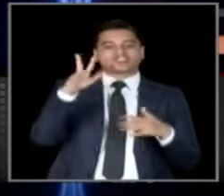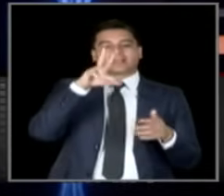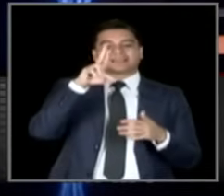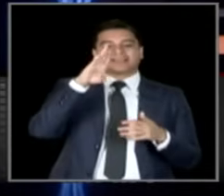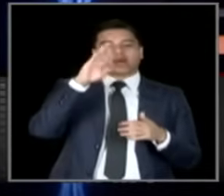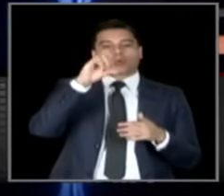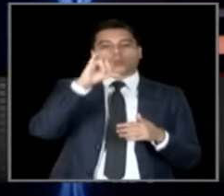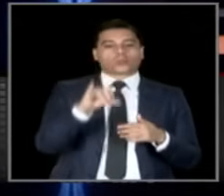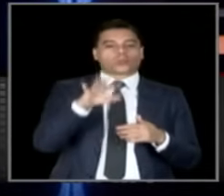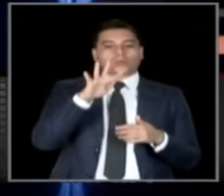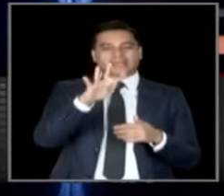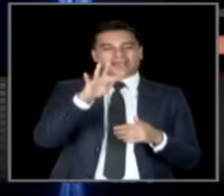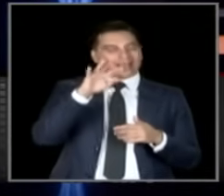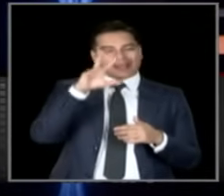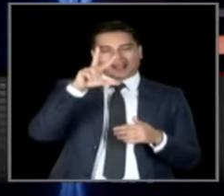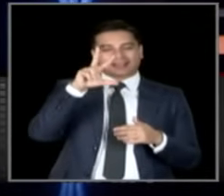1997.